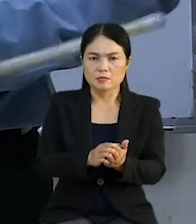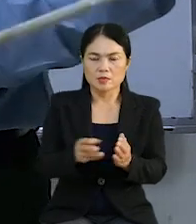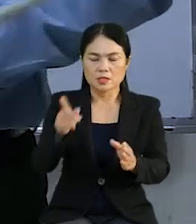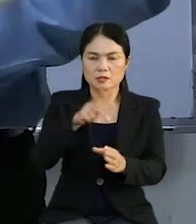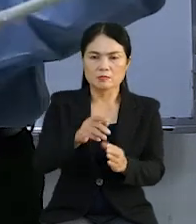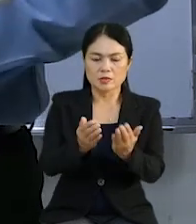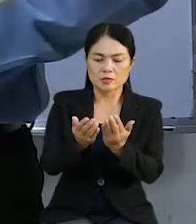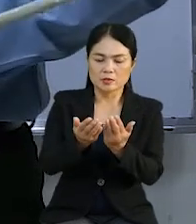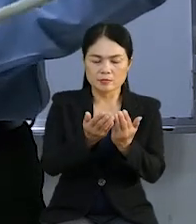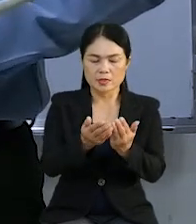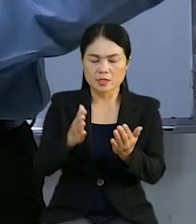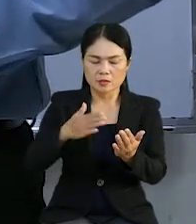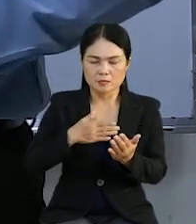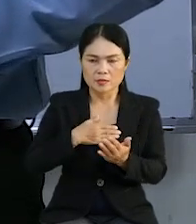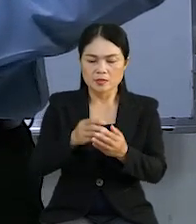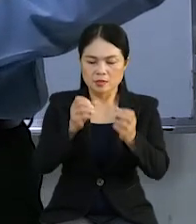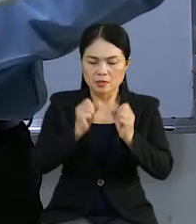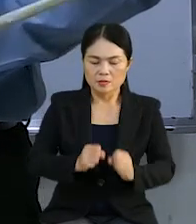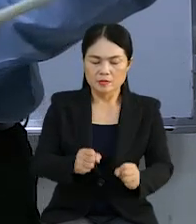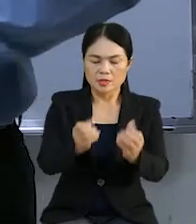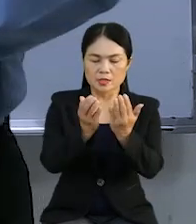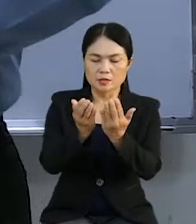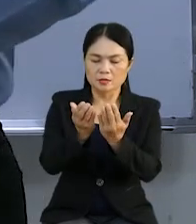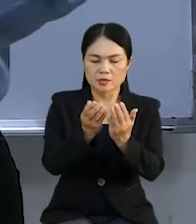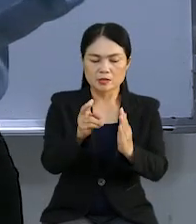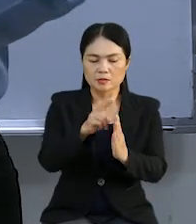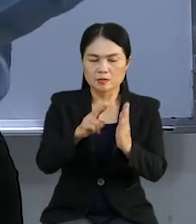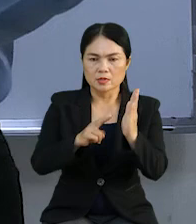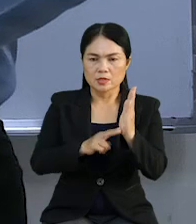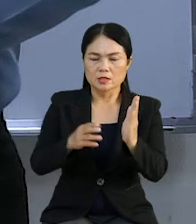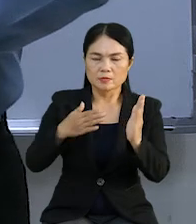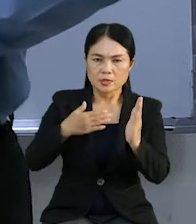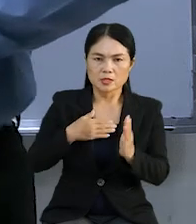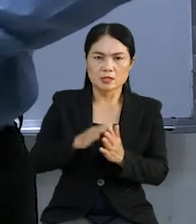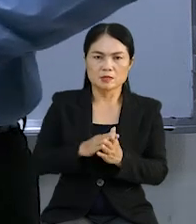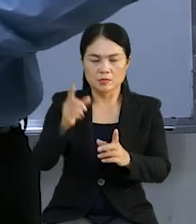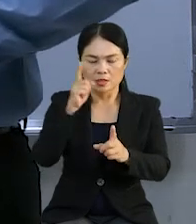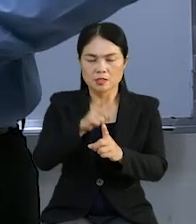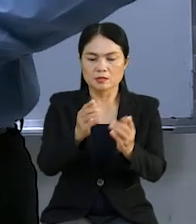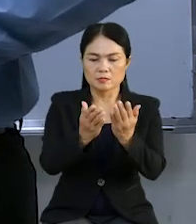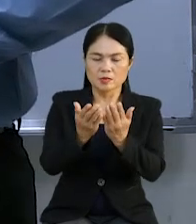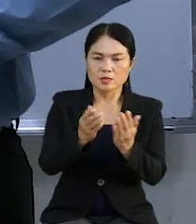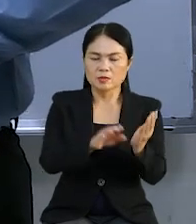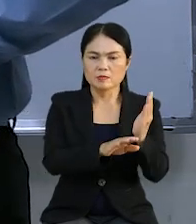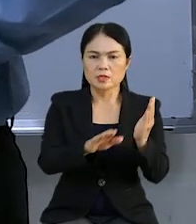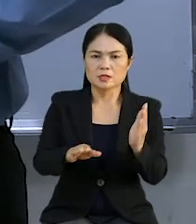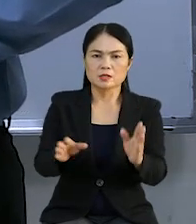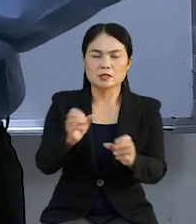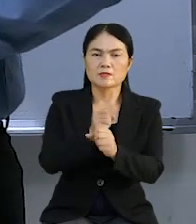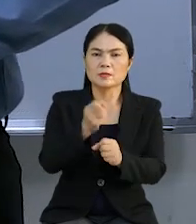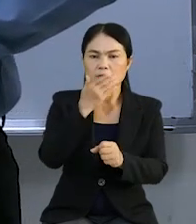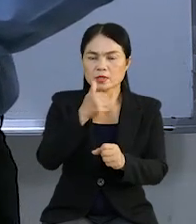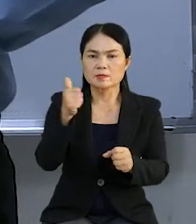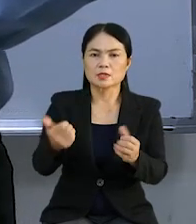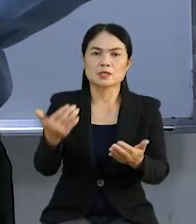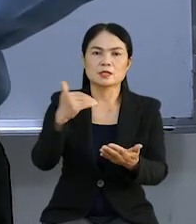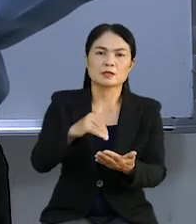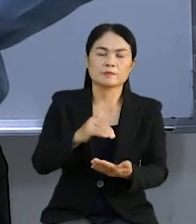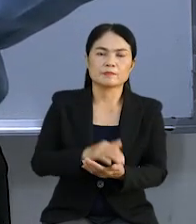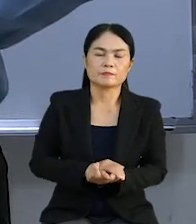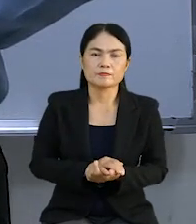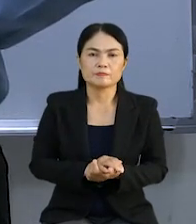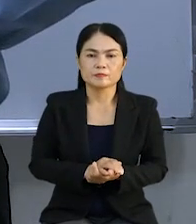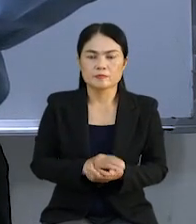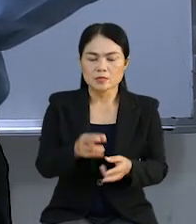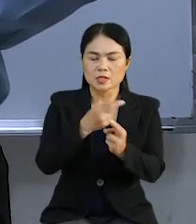จร่วมอ่านจมูกลูกครูนะก่อนนะจีเยี่ยมอ่านอัตบอดจมูกลูกครูดังใบกาอ่านระบอกก่อนบานประสาแรงต